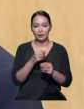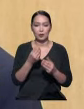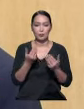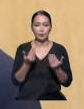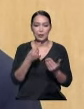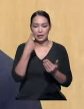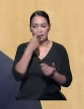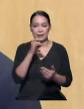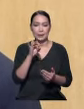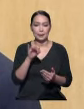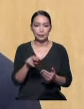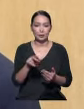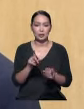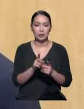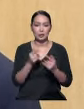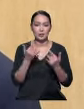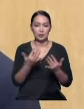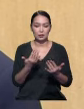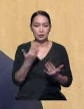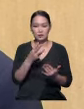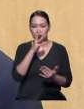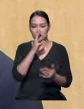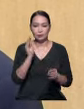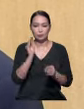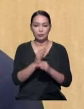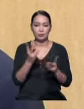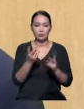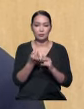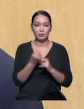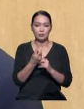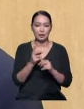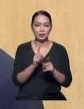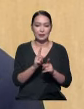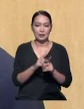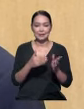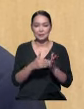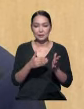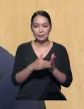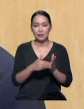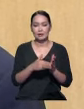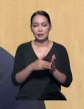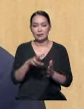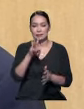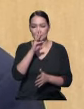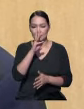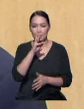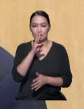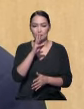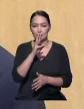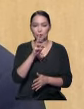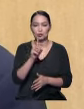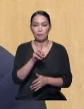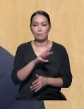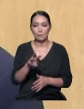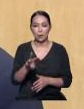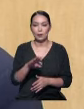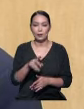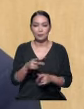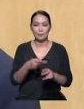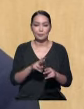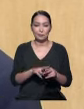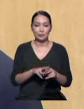индивидуальным предпринимателям требуется получение дохода 12 минимальных заработных плат. Это более миллиона тенге. Поэтому,